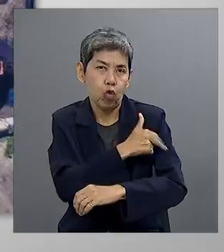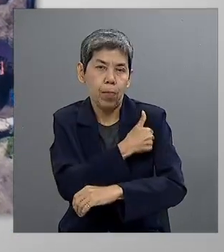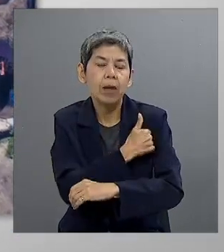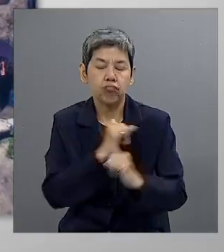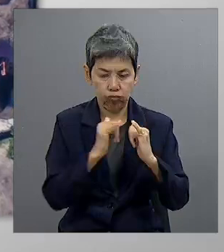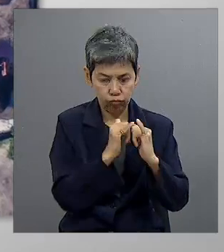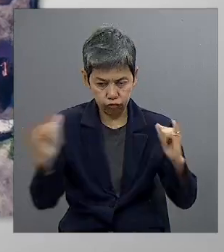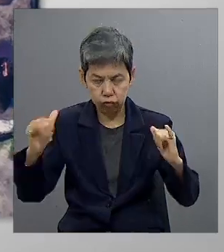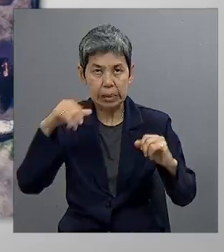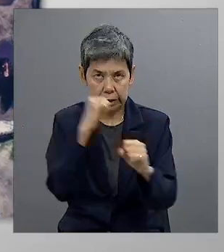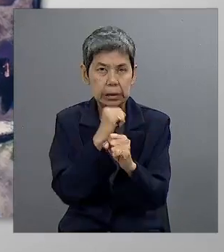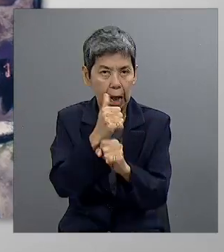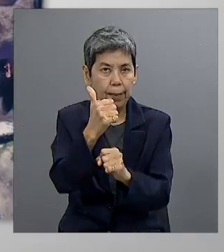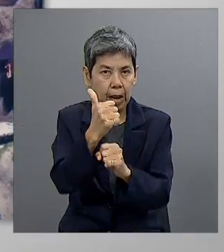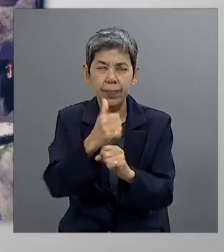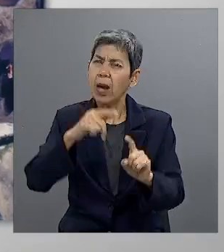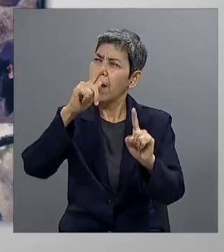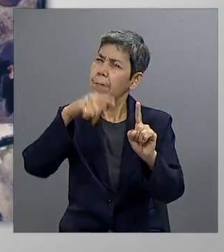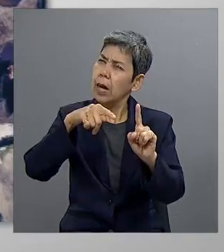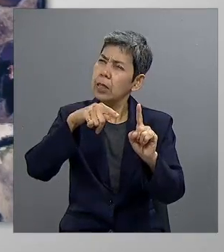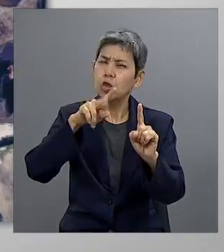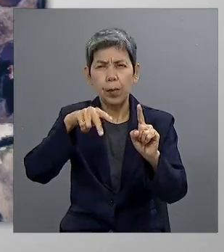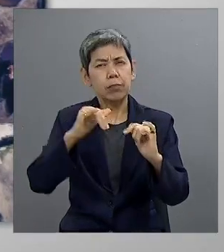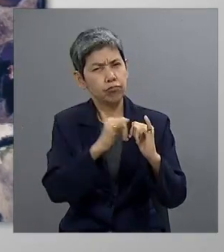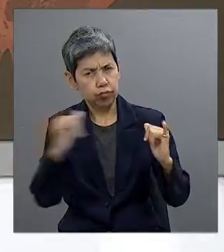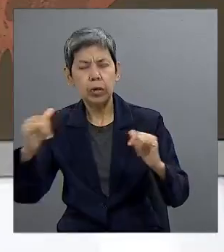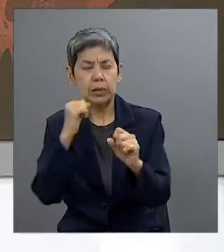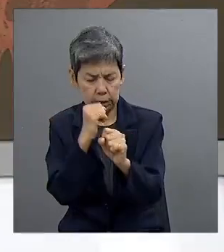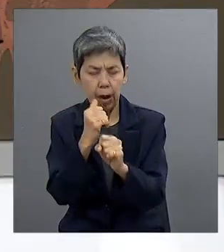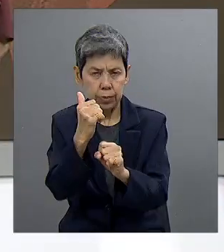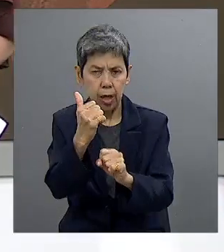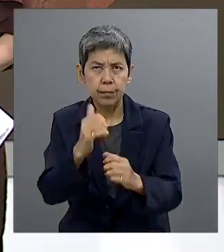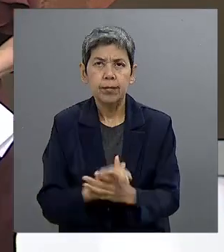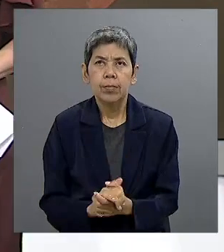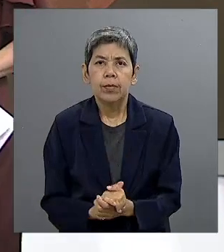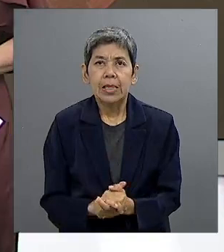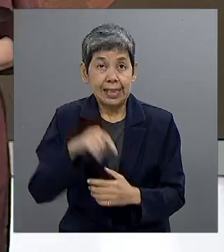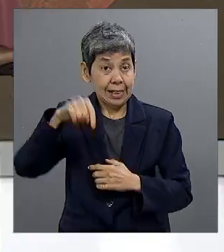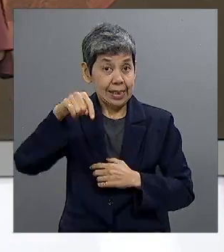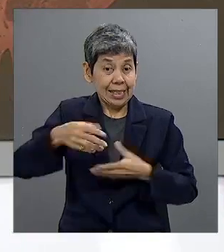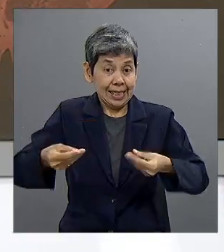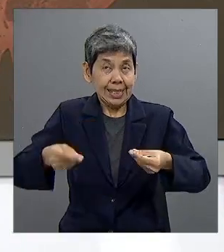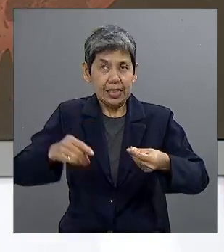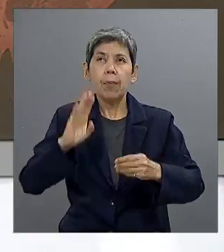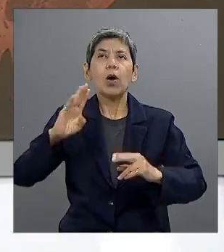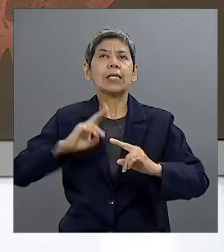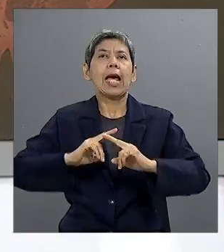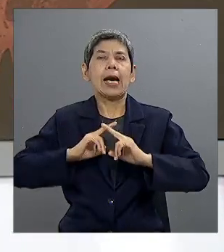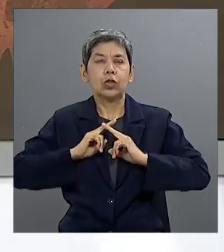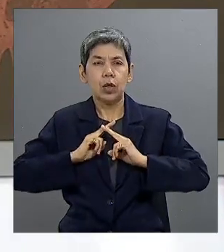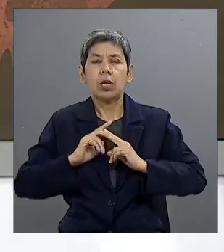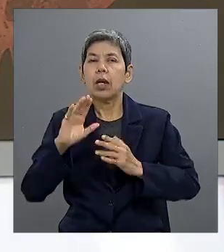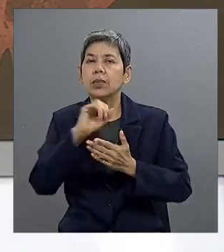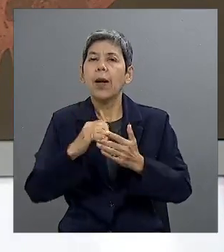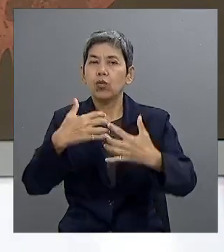ที่นี่สามารถทำได้1000-2000เสี่ยงนะคะสำหรับที่นี่ล่ะภาคเอกชนทั้งสภาอุตสาหกรรมแห่ง